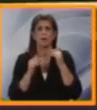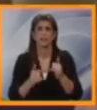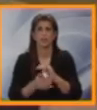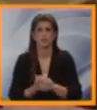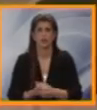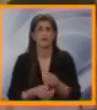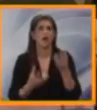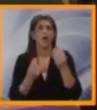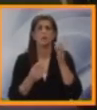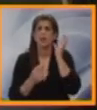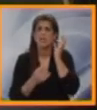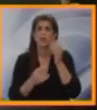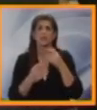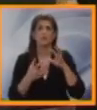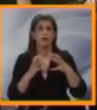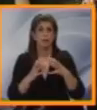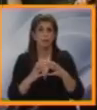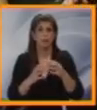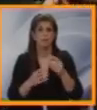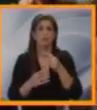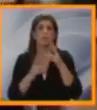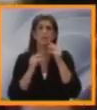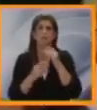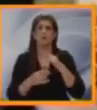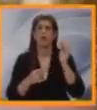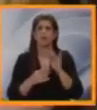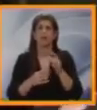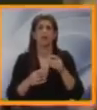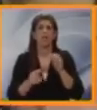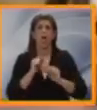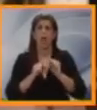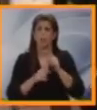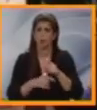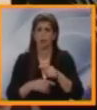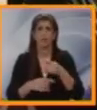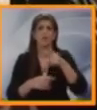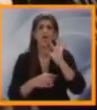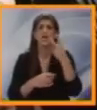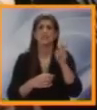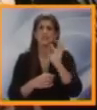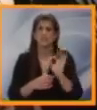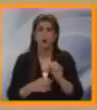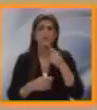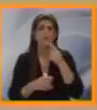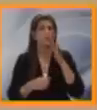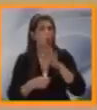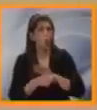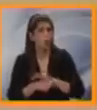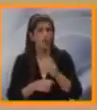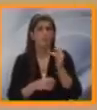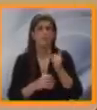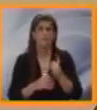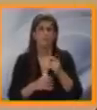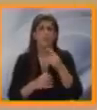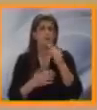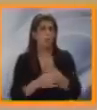יותר מ-50% מנשות הקיבוצים התלוננו על הטרדה או אלימות מינית. קרוב ל-20% עברו אונס, ועכשיו